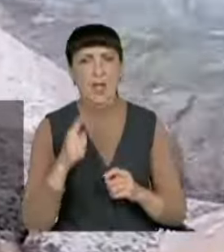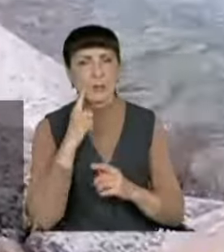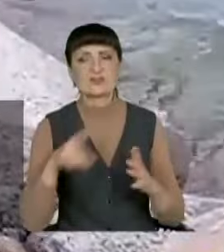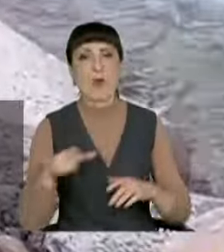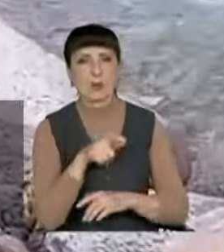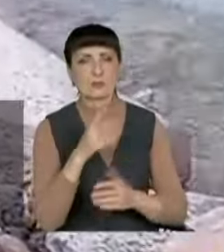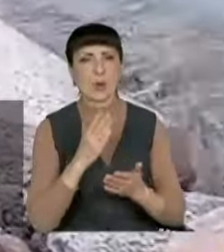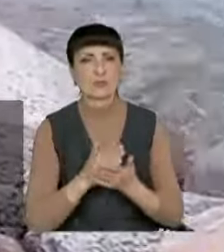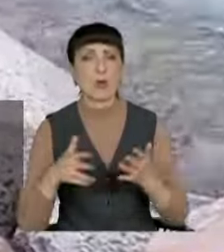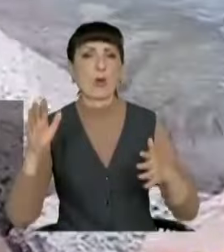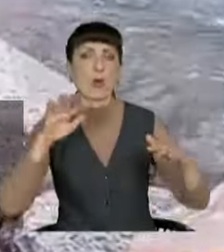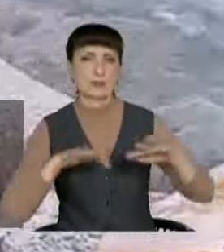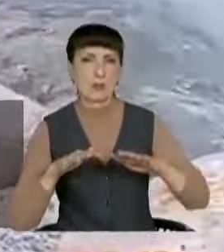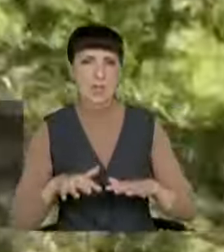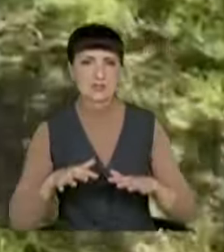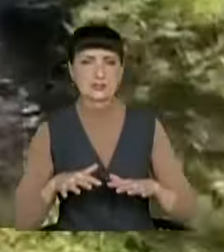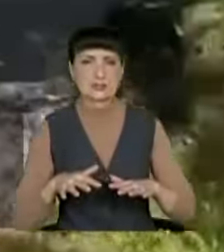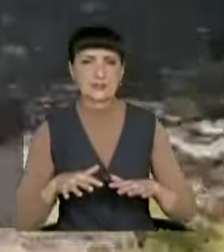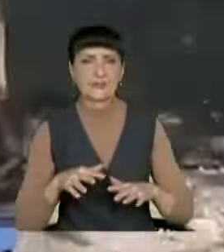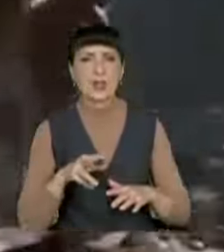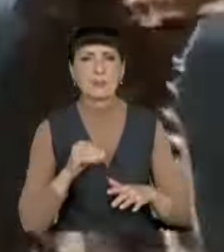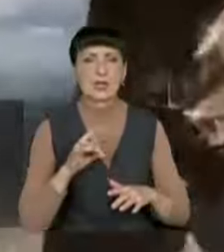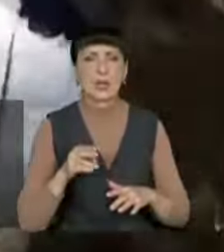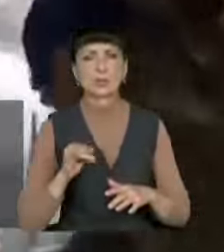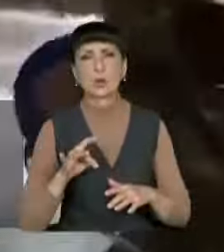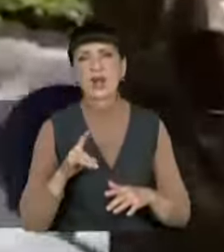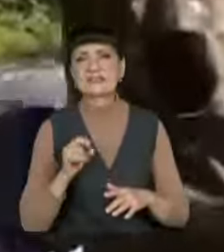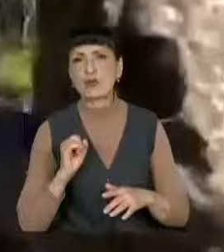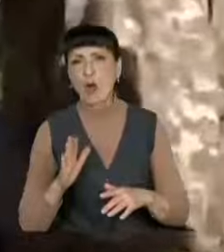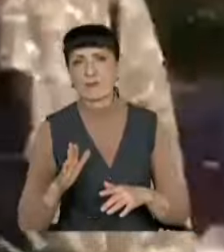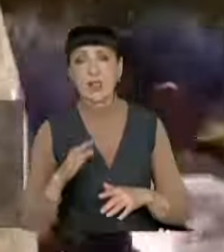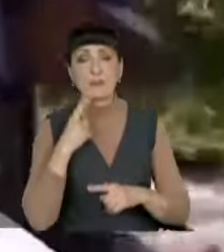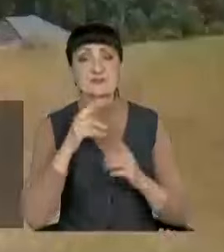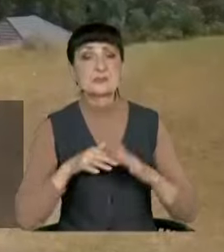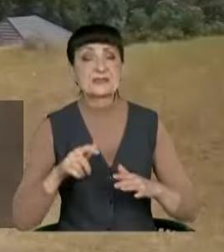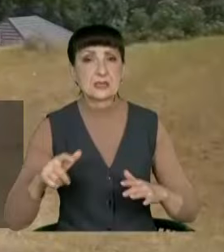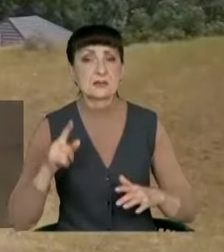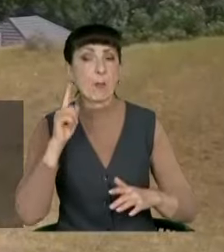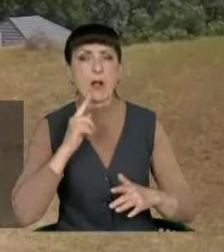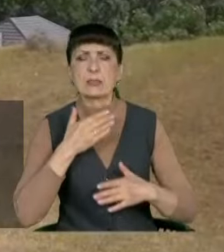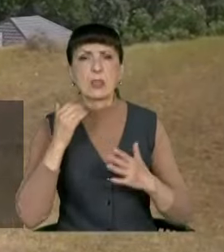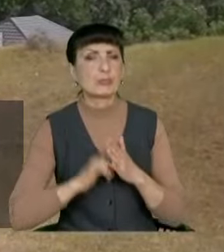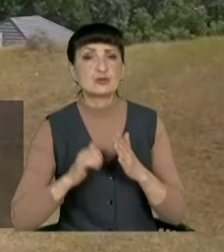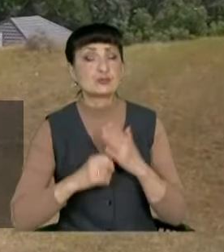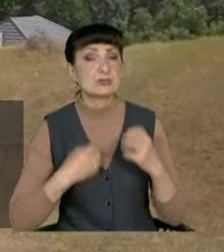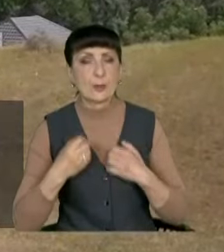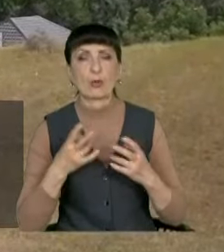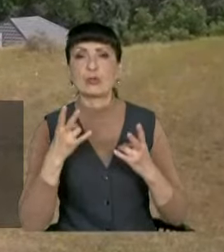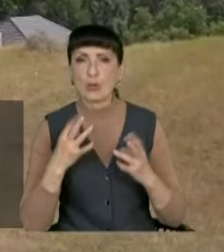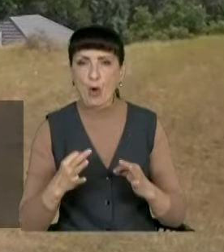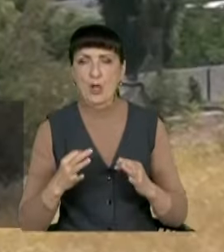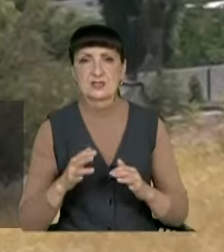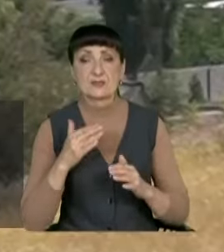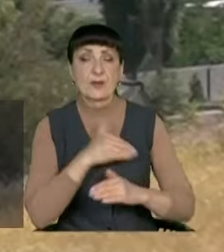рек находятся в горных местностях, таких как Меркей и Турарыскулов. По словам специалистов, пока нет причин для беспокойства, но с